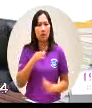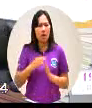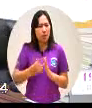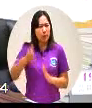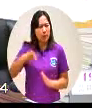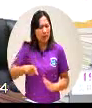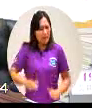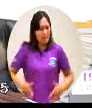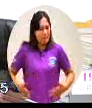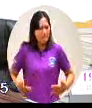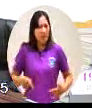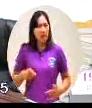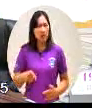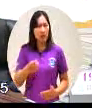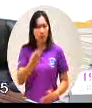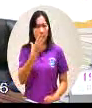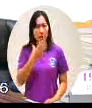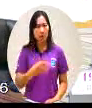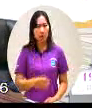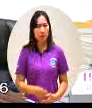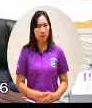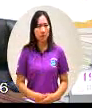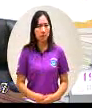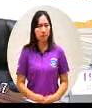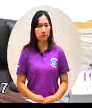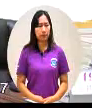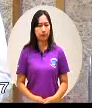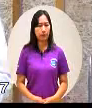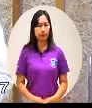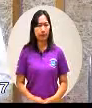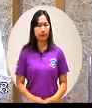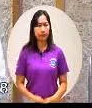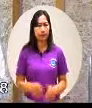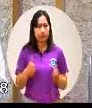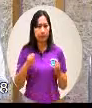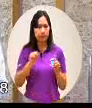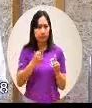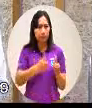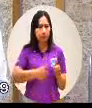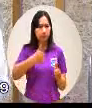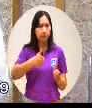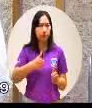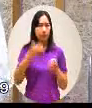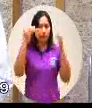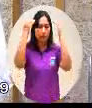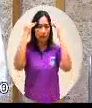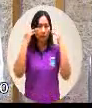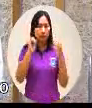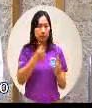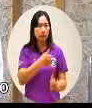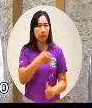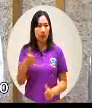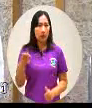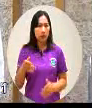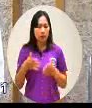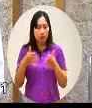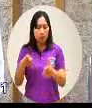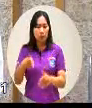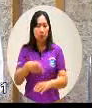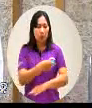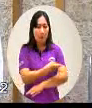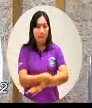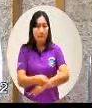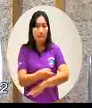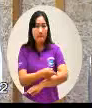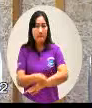缓啊啦！你报告一下。 多谢局长，多谢韩员对这个三千公头前这个白水的